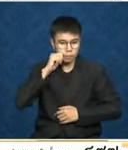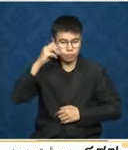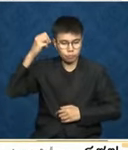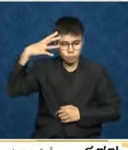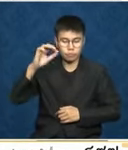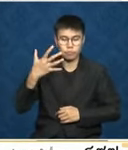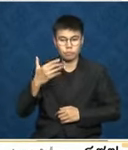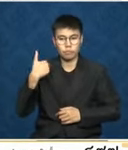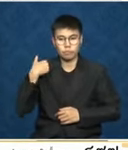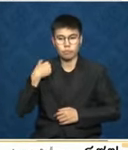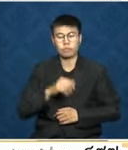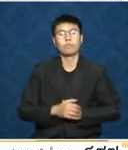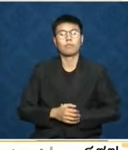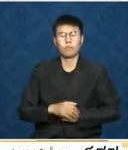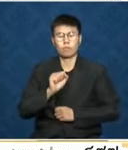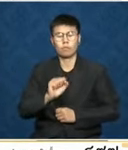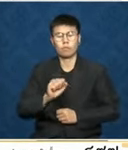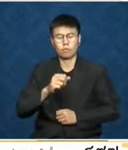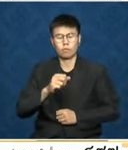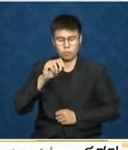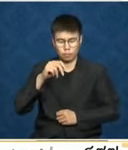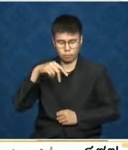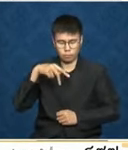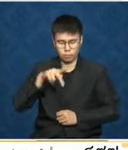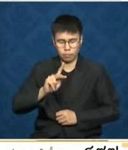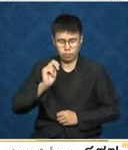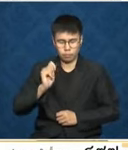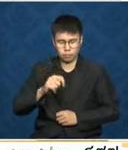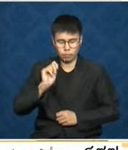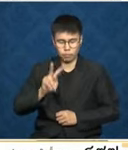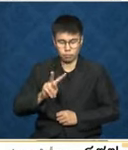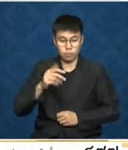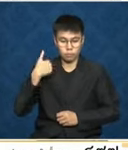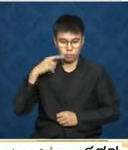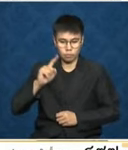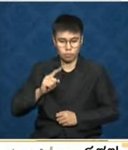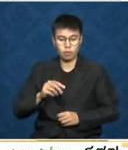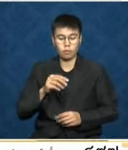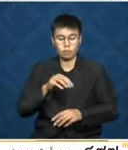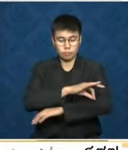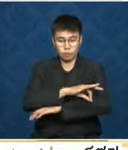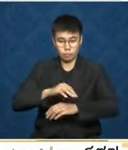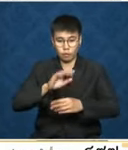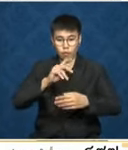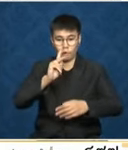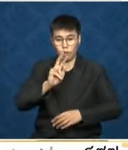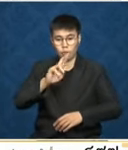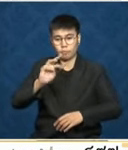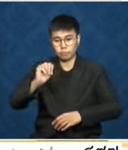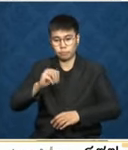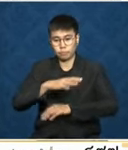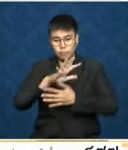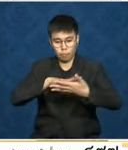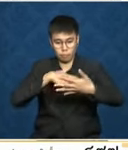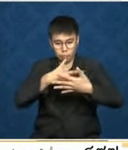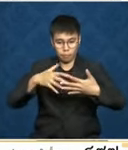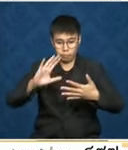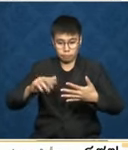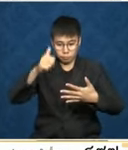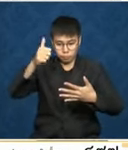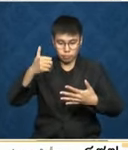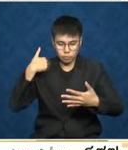การศึกษาประถมศึกษาลำปางเขต 1ก็ไม่สามารถรับโอนจากกรมโยธาธิการและผังเมืองได้เพราะถ้าจะเปิดการเรียนการสอนต้องมีองค์